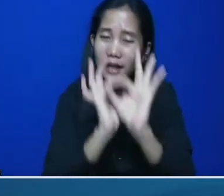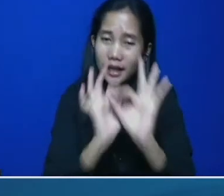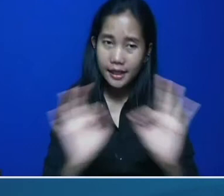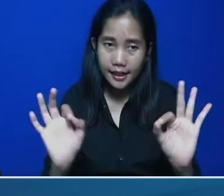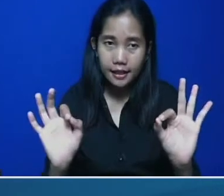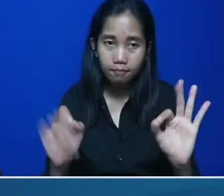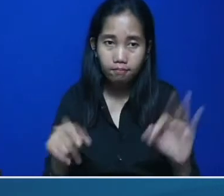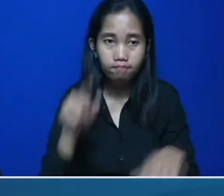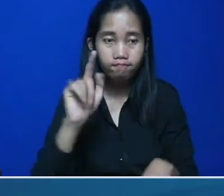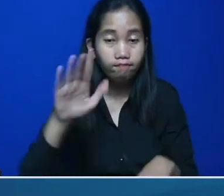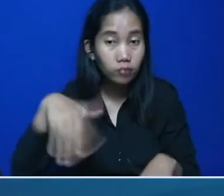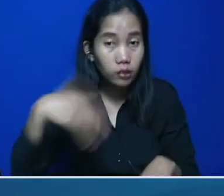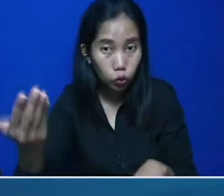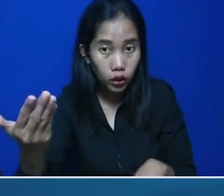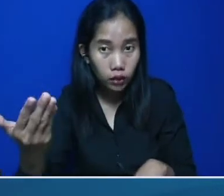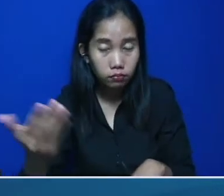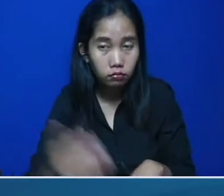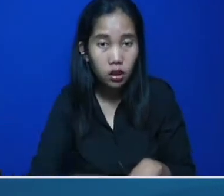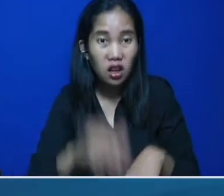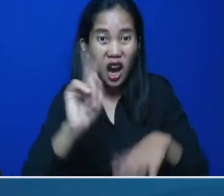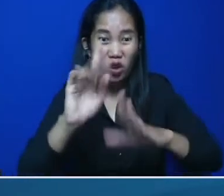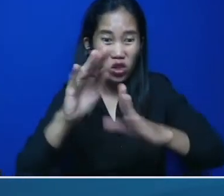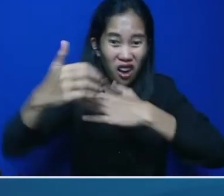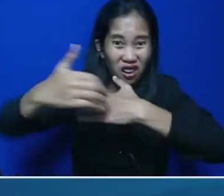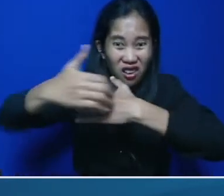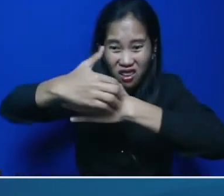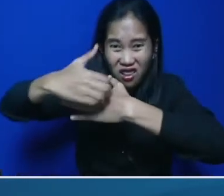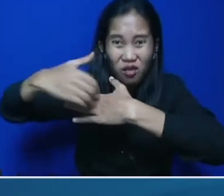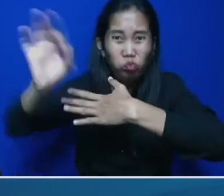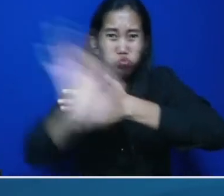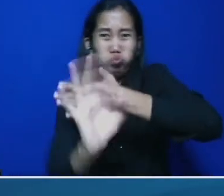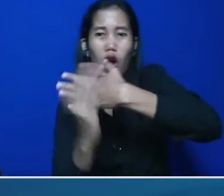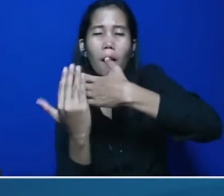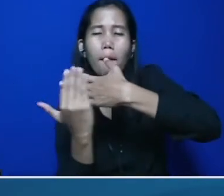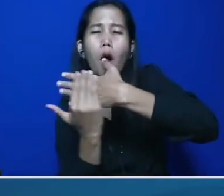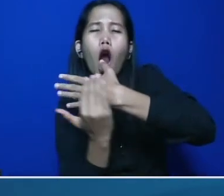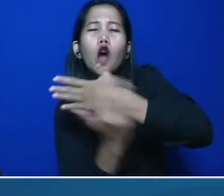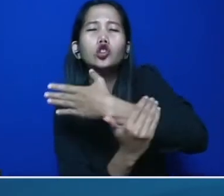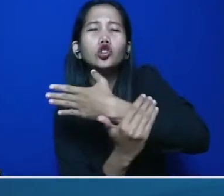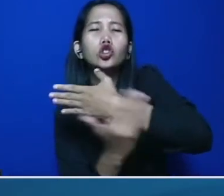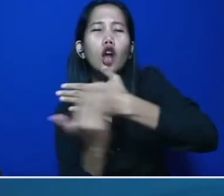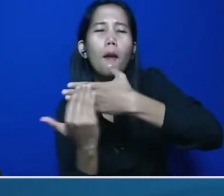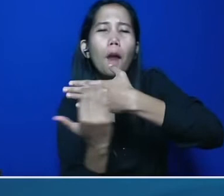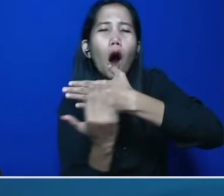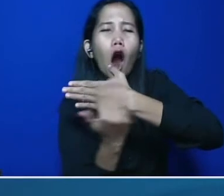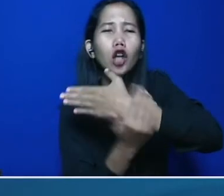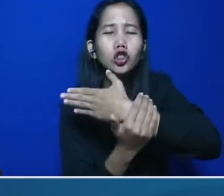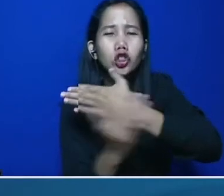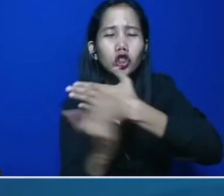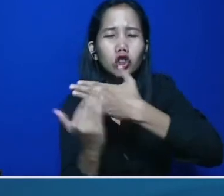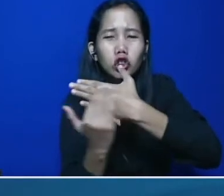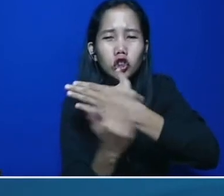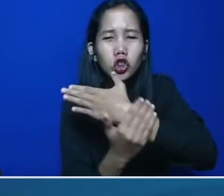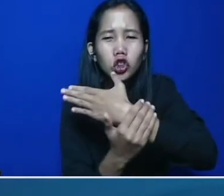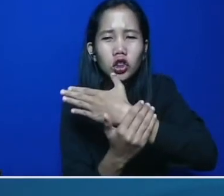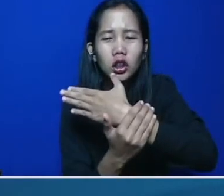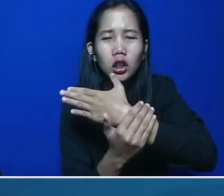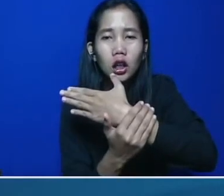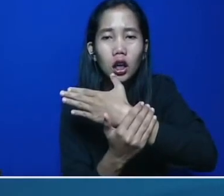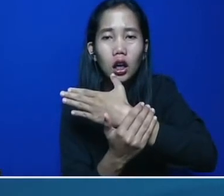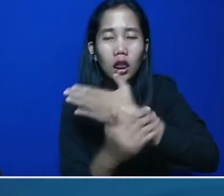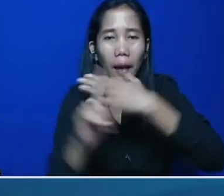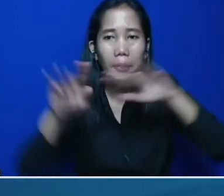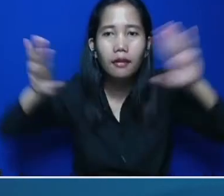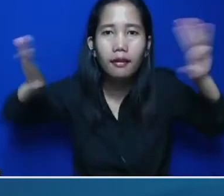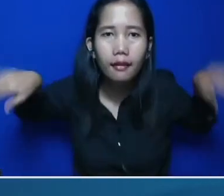segala yang tidak bersirip atau bersisik di dalam lautan di dalam Sungai dari segala yang